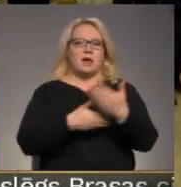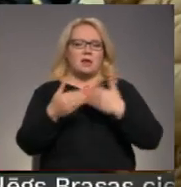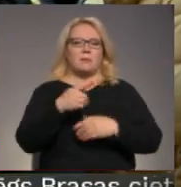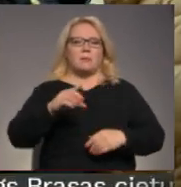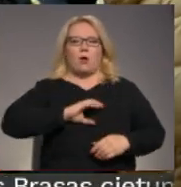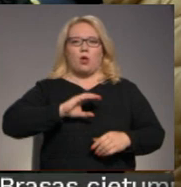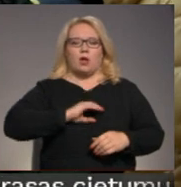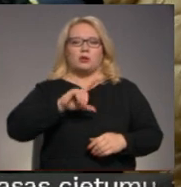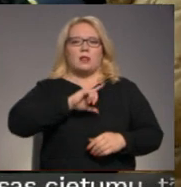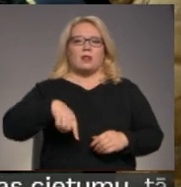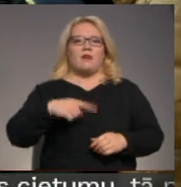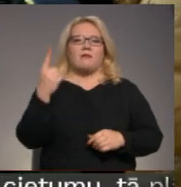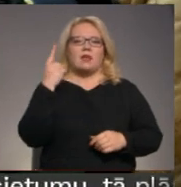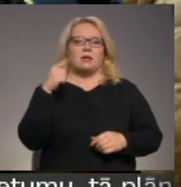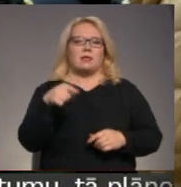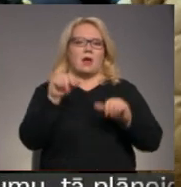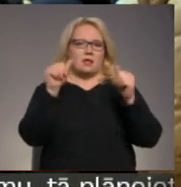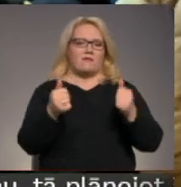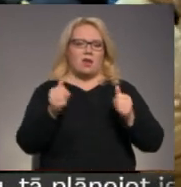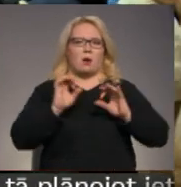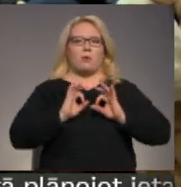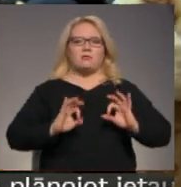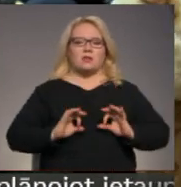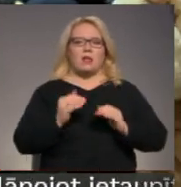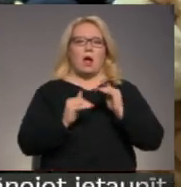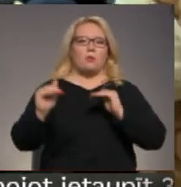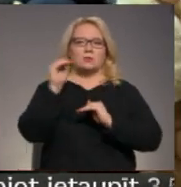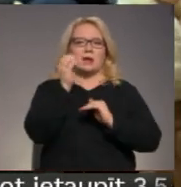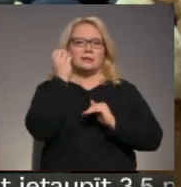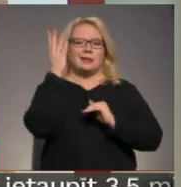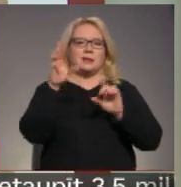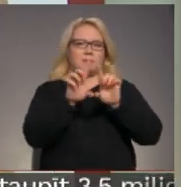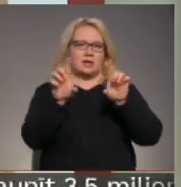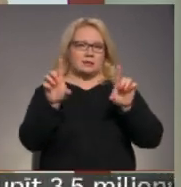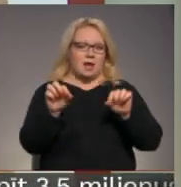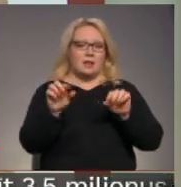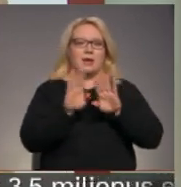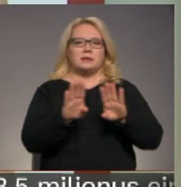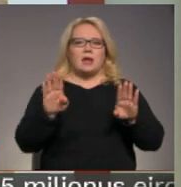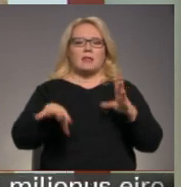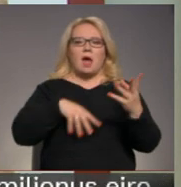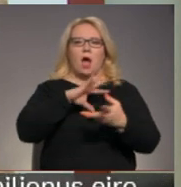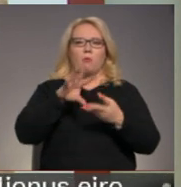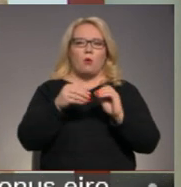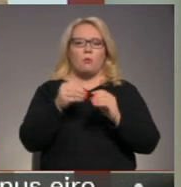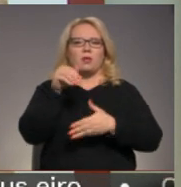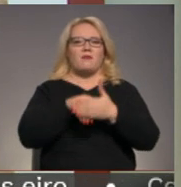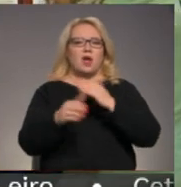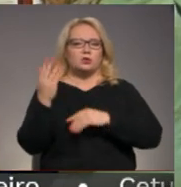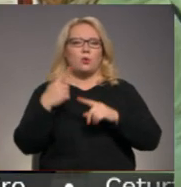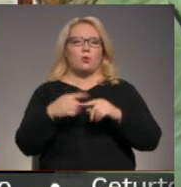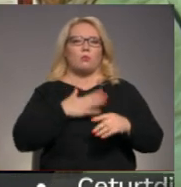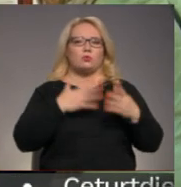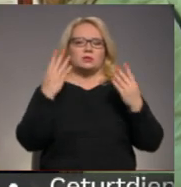kas Latvijā ir vienīgā šāda veida profesionālās augstākās izglītības iestāde. Izstādē apkopoti vēsturiski un mūsdienu